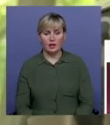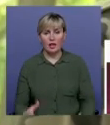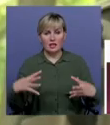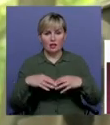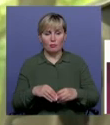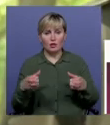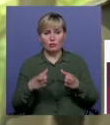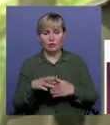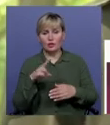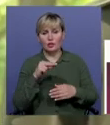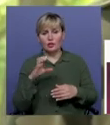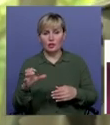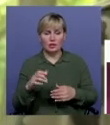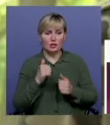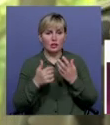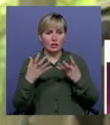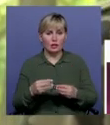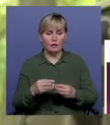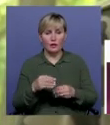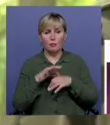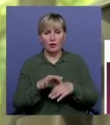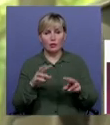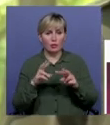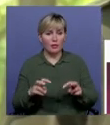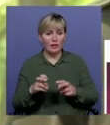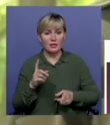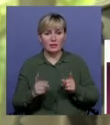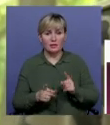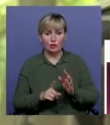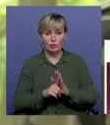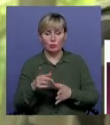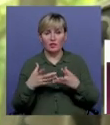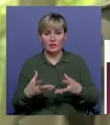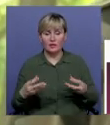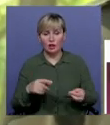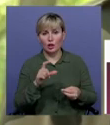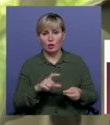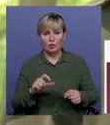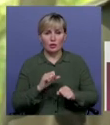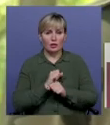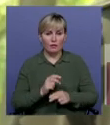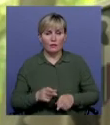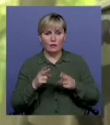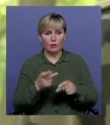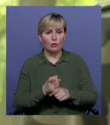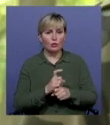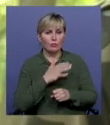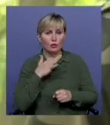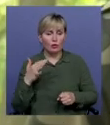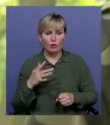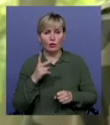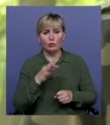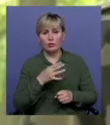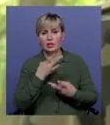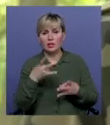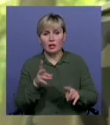Совместно со службами ДЧС на ежедневной основе проводятся рейды. Действительно, с наступлением весны людей на отдых выезжать стало очень много. Но не стоит